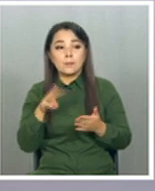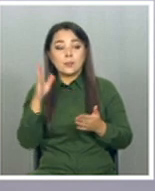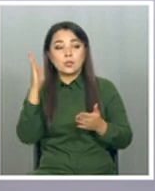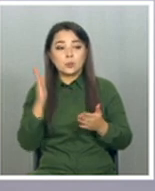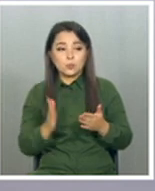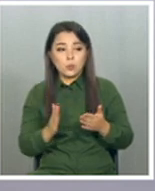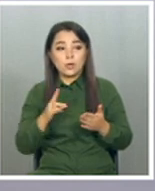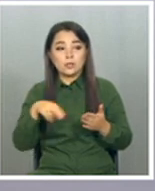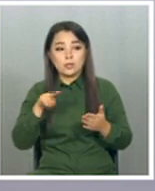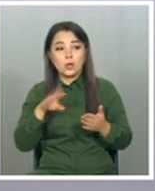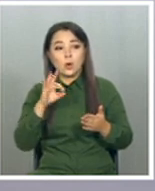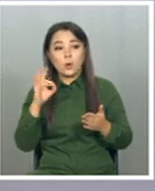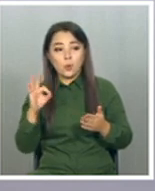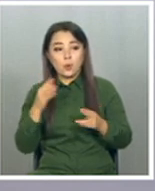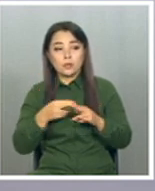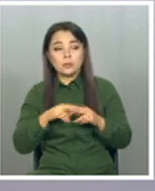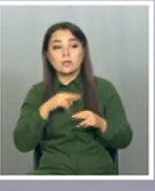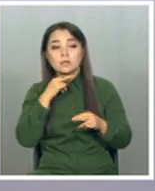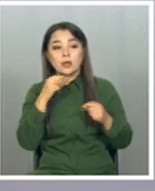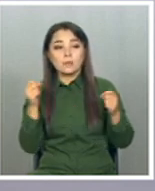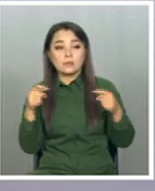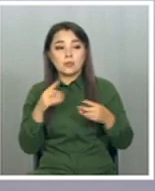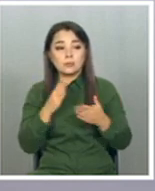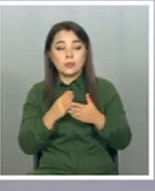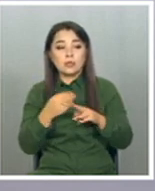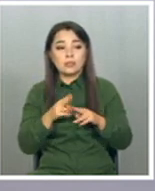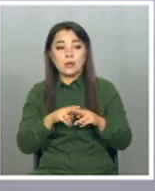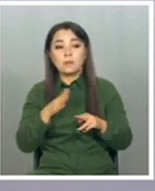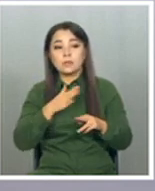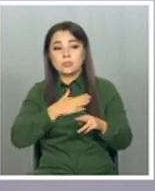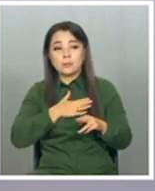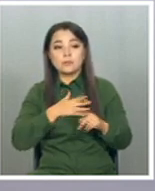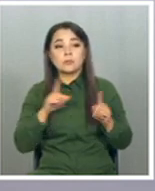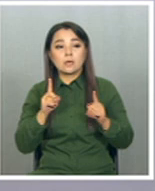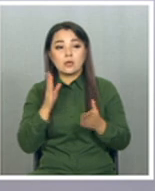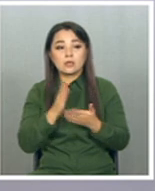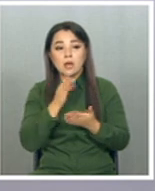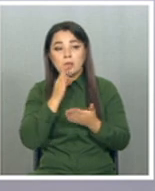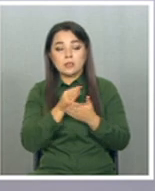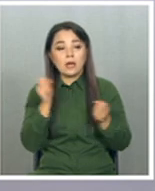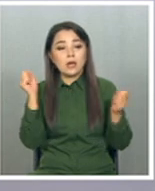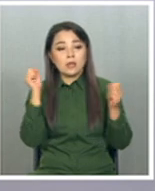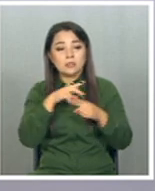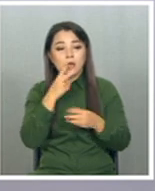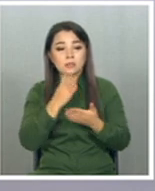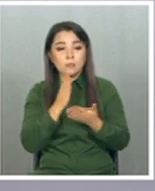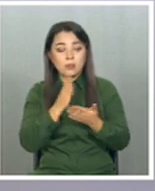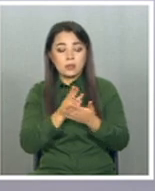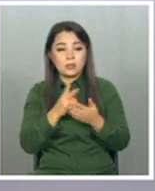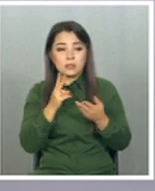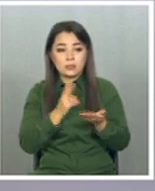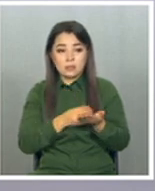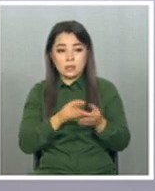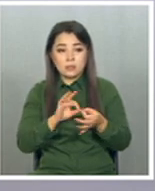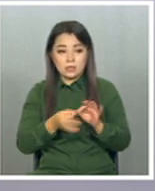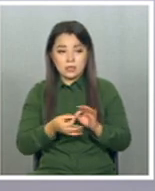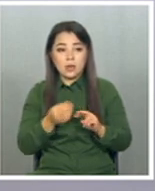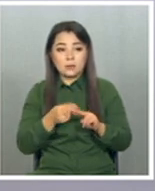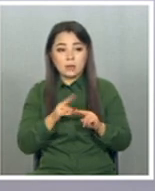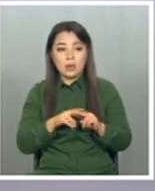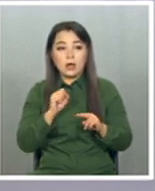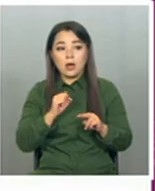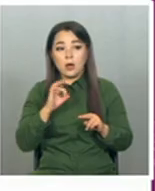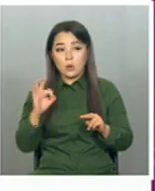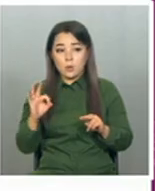және ДО-ға бірге қарайық. Сонда бізде оның не екені айқын көрінеді. Олай болса бізде АО не